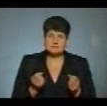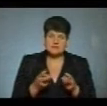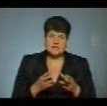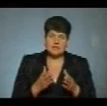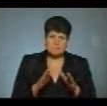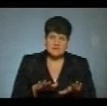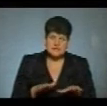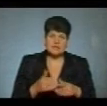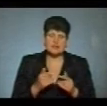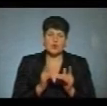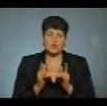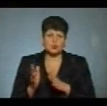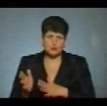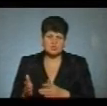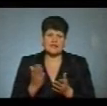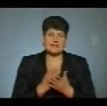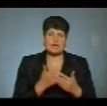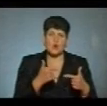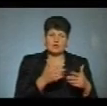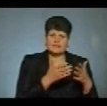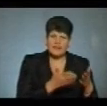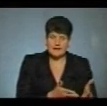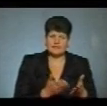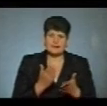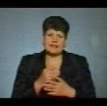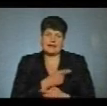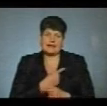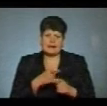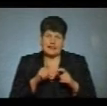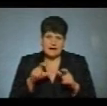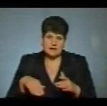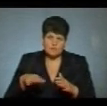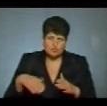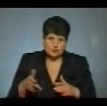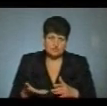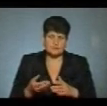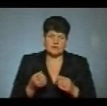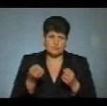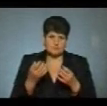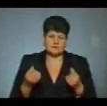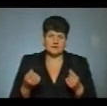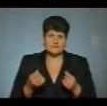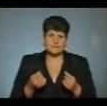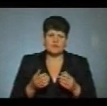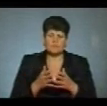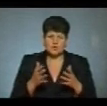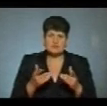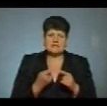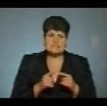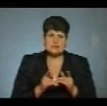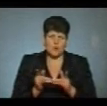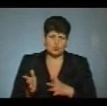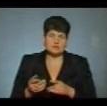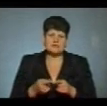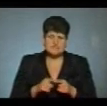є готелі, є гуртожитки, є лікарні, які пустують, є лікарні, які просто відведені. Ну, в основному це має подбати місцева влада?